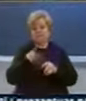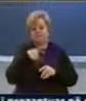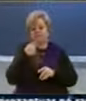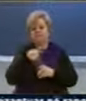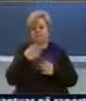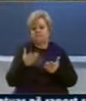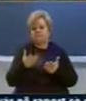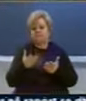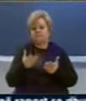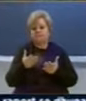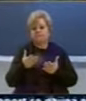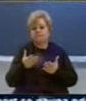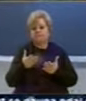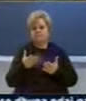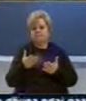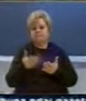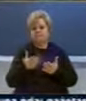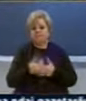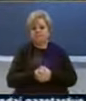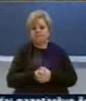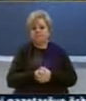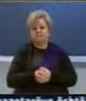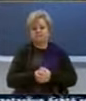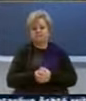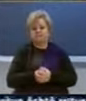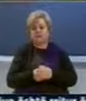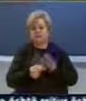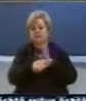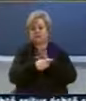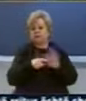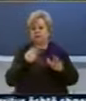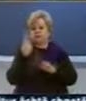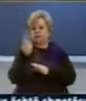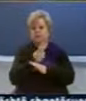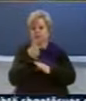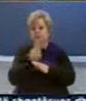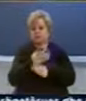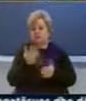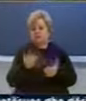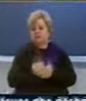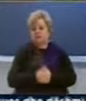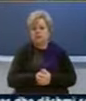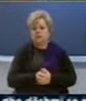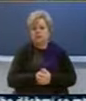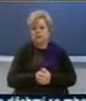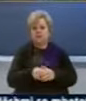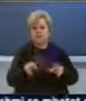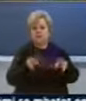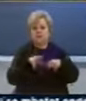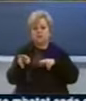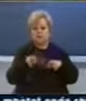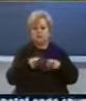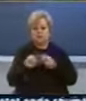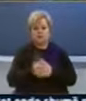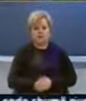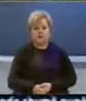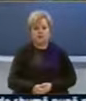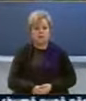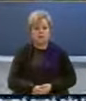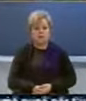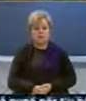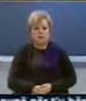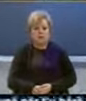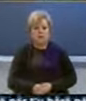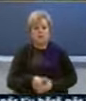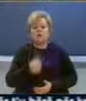thash do t'jenë të dëmshme për vendin dhe sigurisht edhe për sistemin gjyqësor në vend.